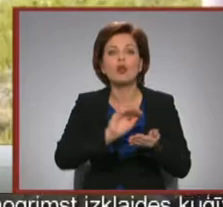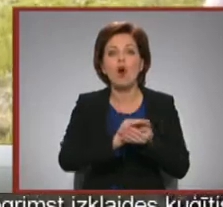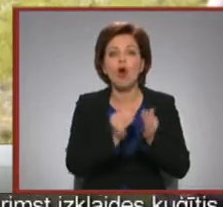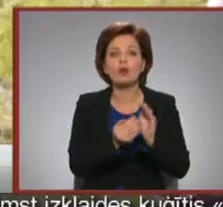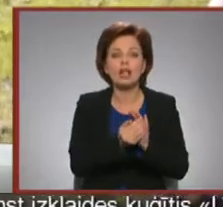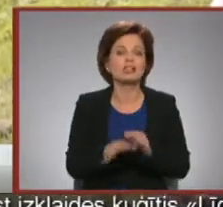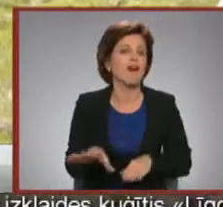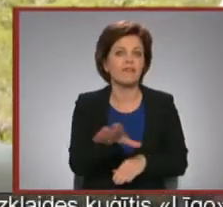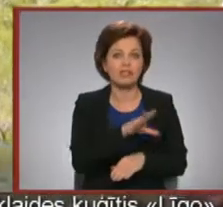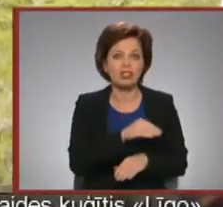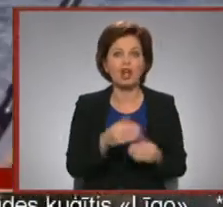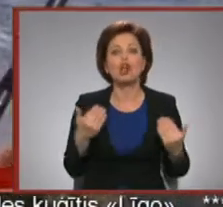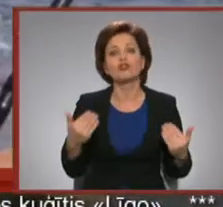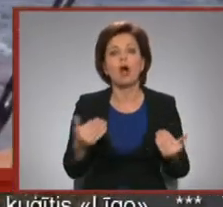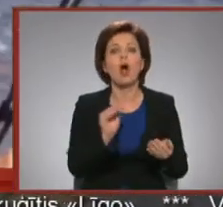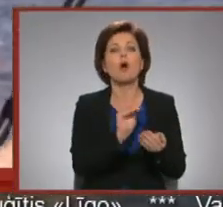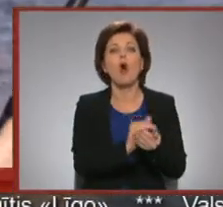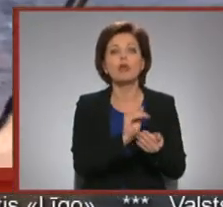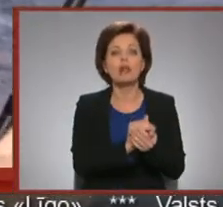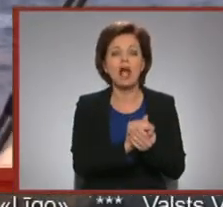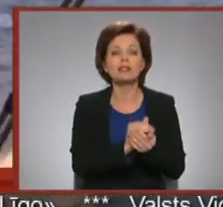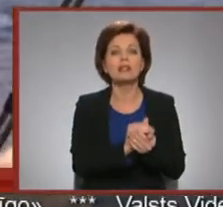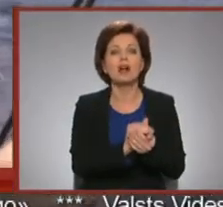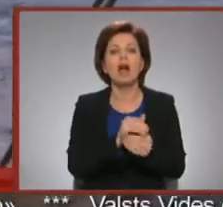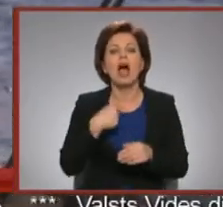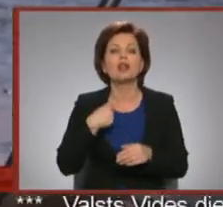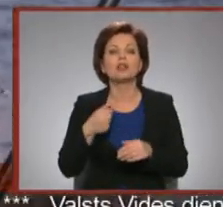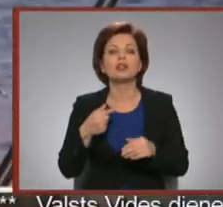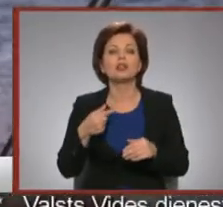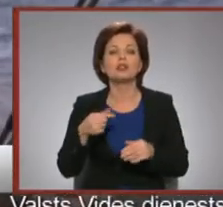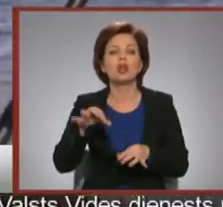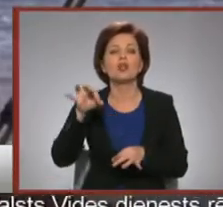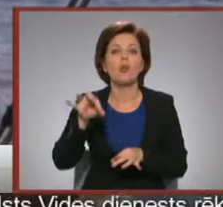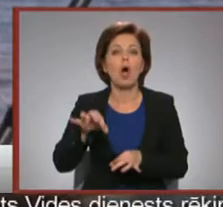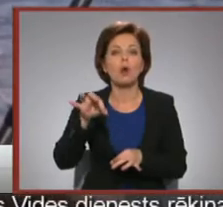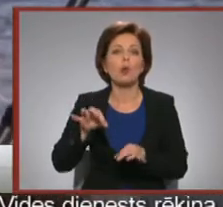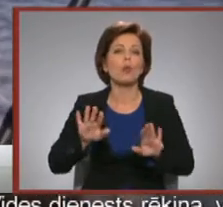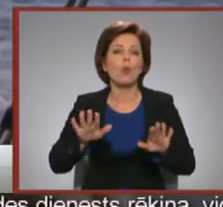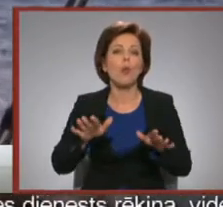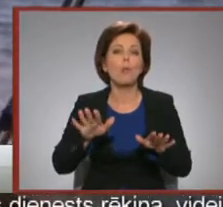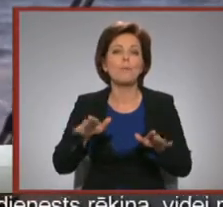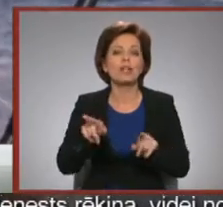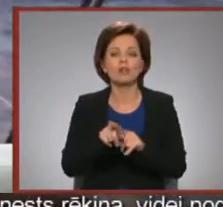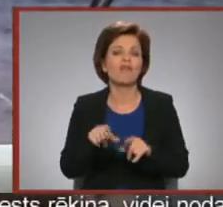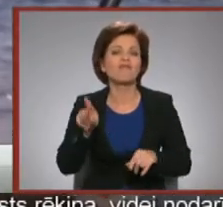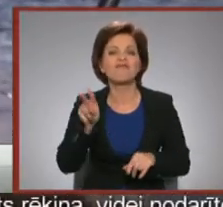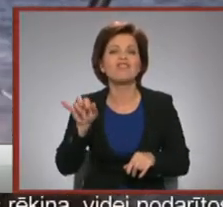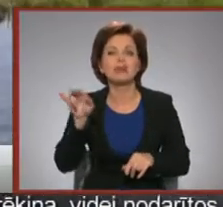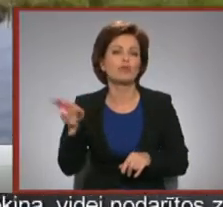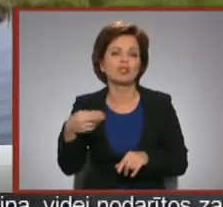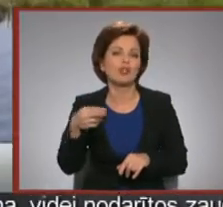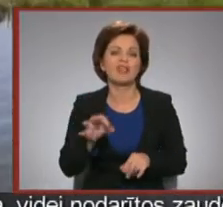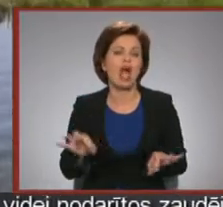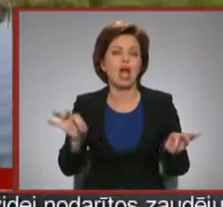Viss kaut kas. Šodien es ņemšu kotletiem. Es viņš uztais vobliņās vai nokūpinu. Tās vīmes neko es tur no viņām, tur neko tā baigi un netais.